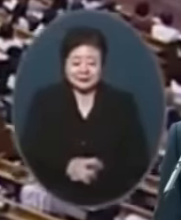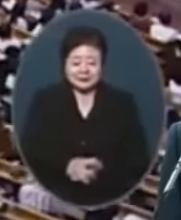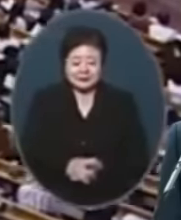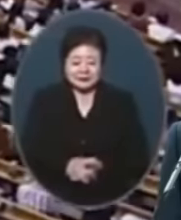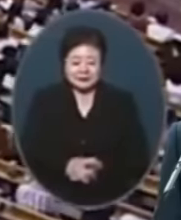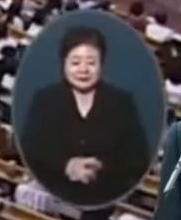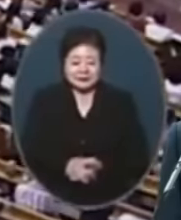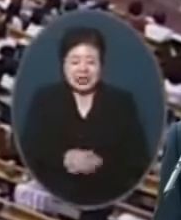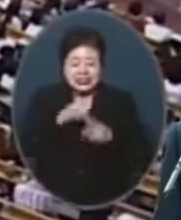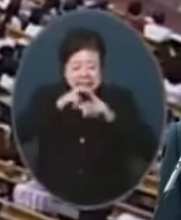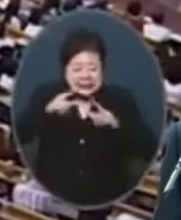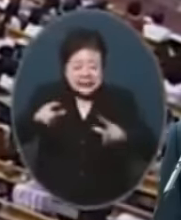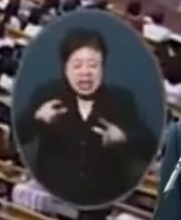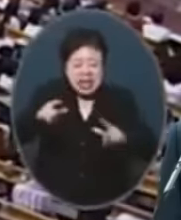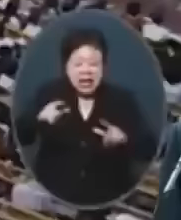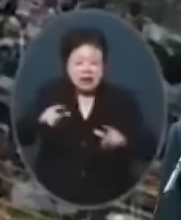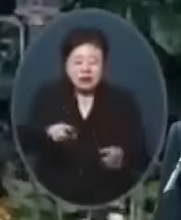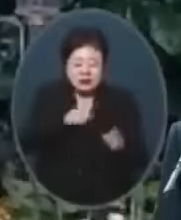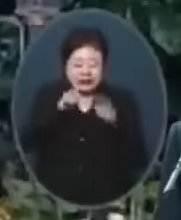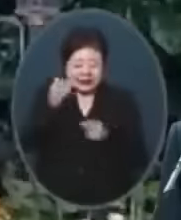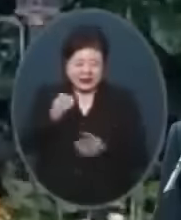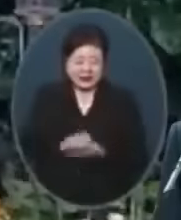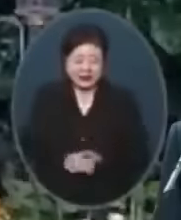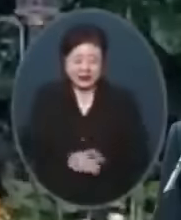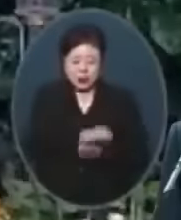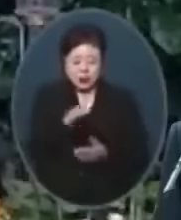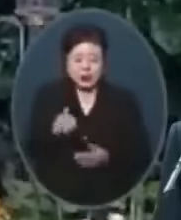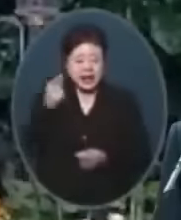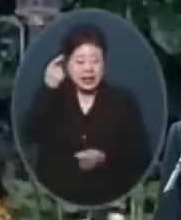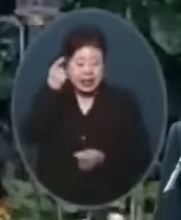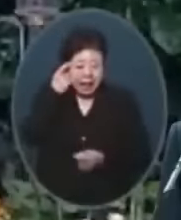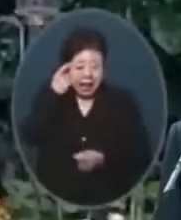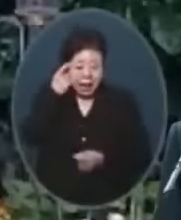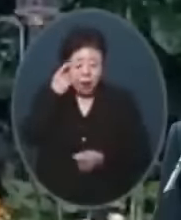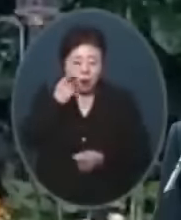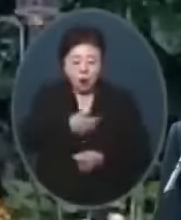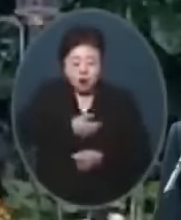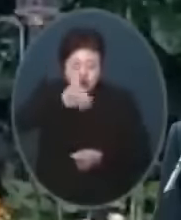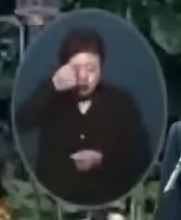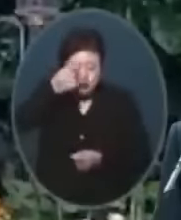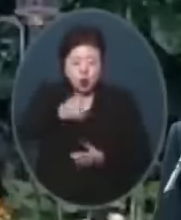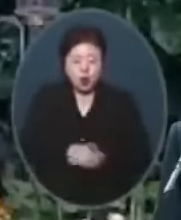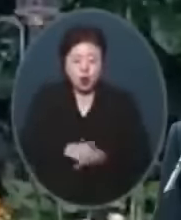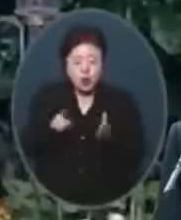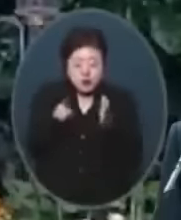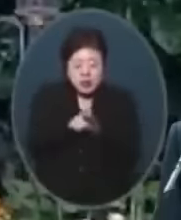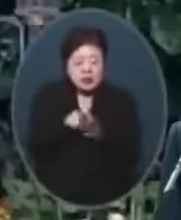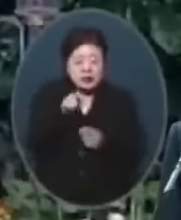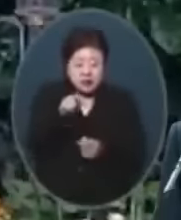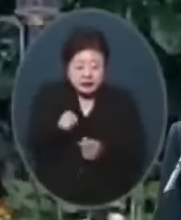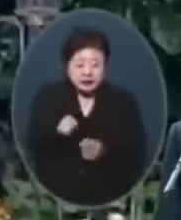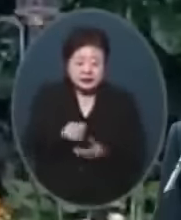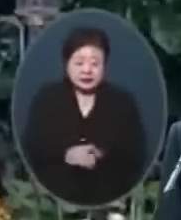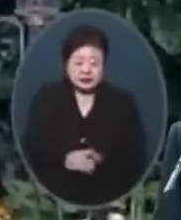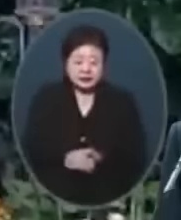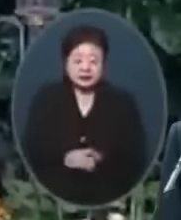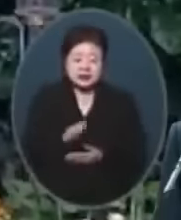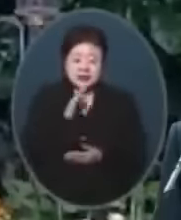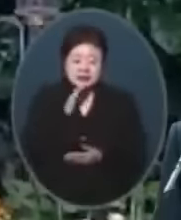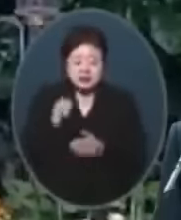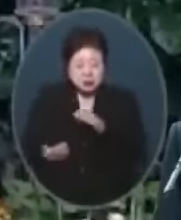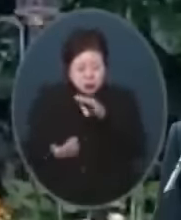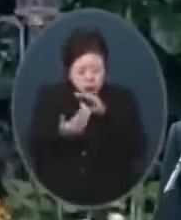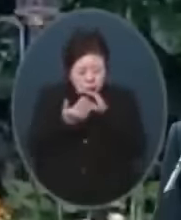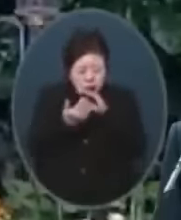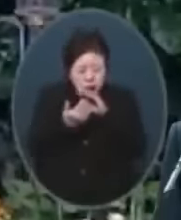은진히 시인하고 살아야 되는 것은 우리가 생각하고 꿈꾸고 믿는 것이 실제로